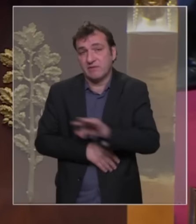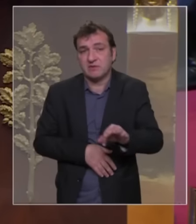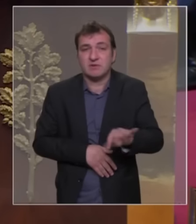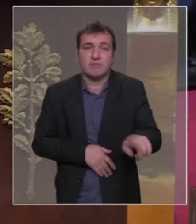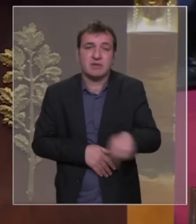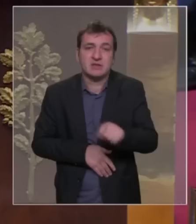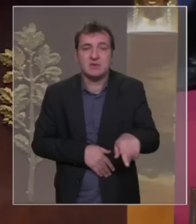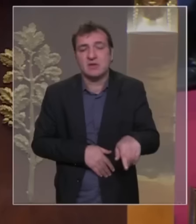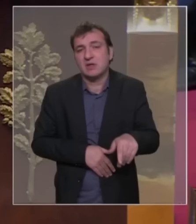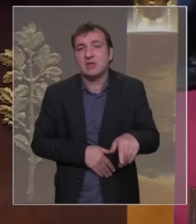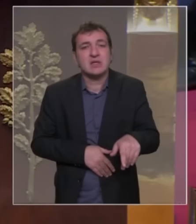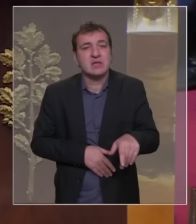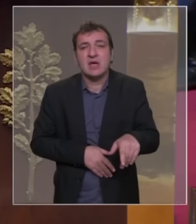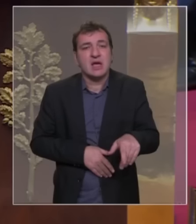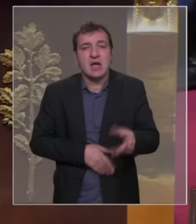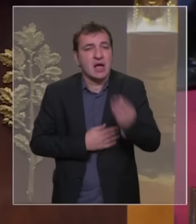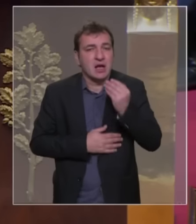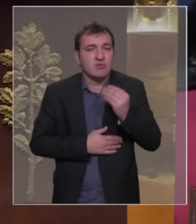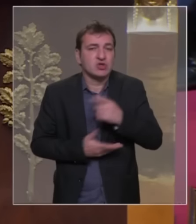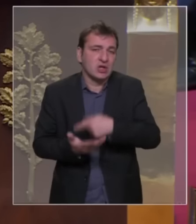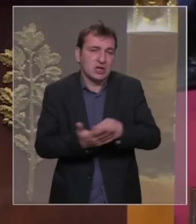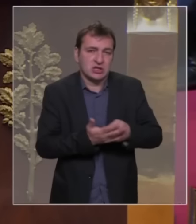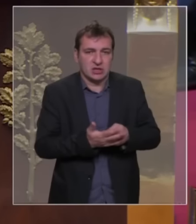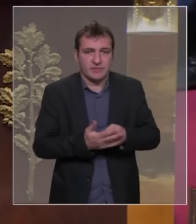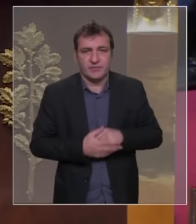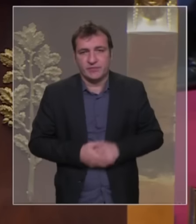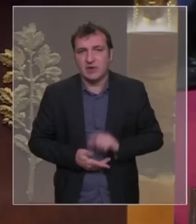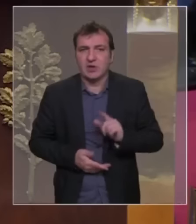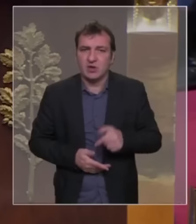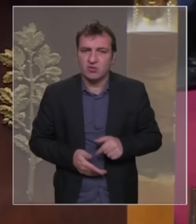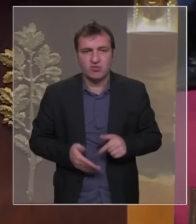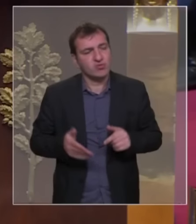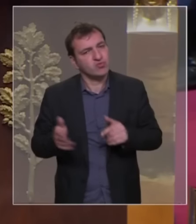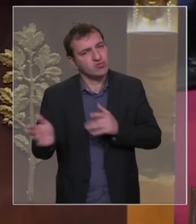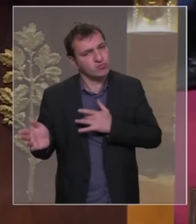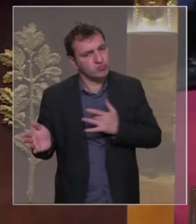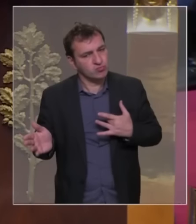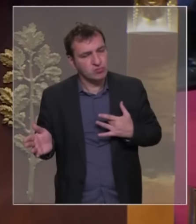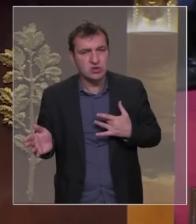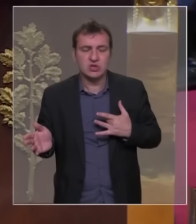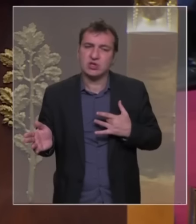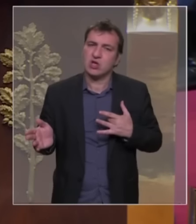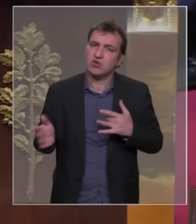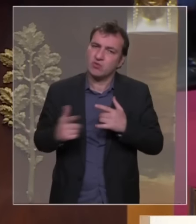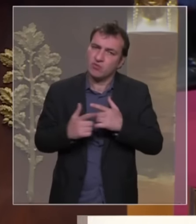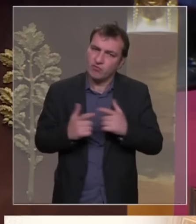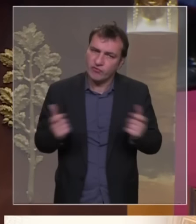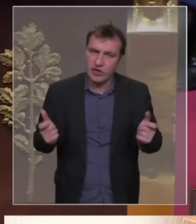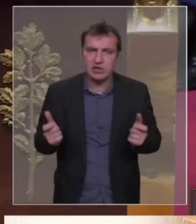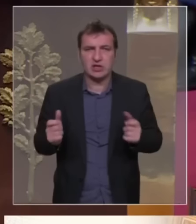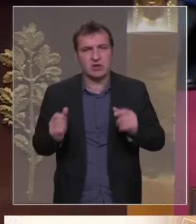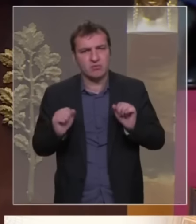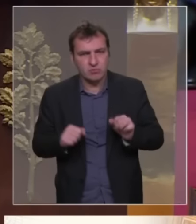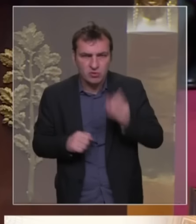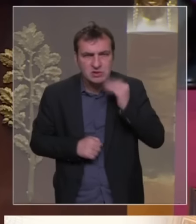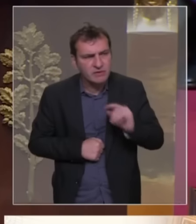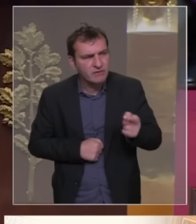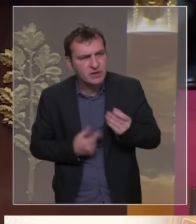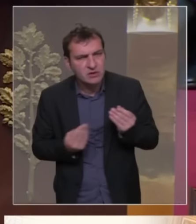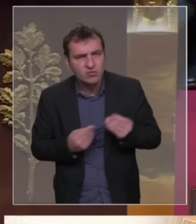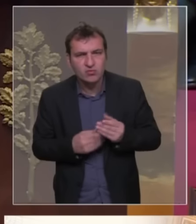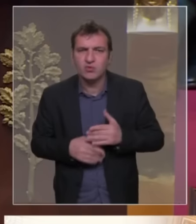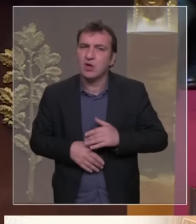l'alimentation. Une alimentation saine, variée, de qualité, traçable aussi, qui doit être à la portée de tous et qui ne